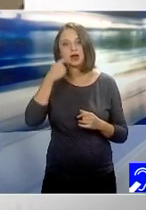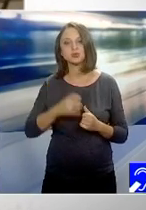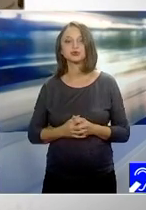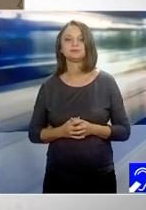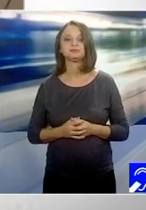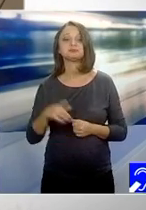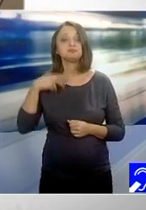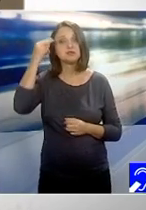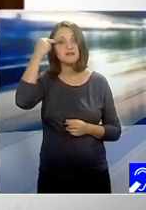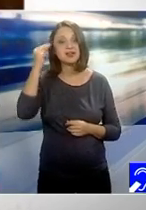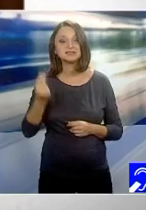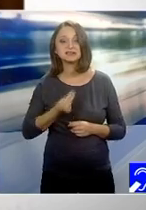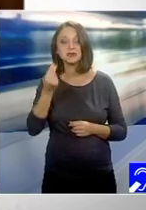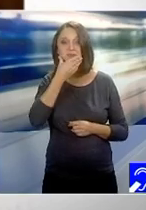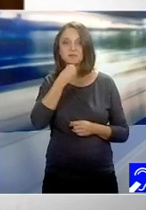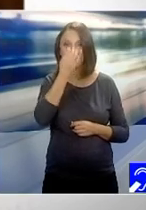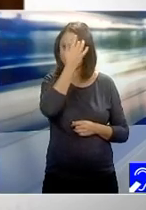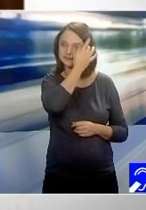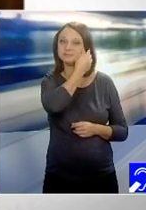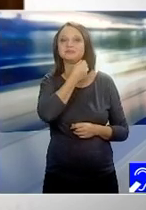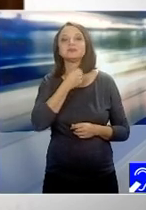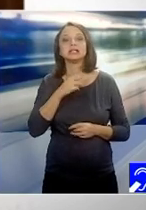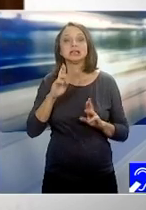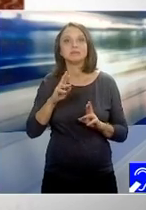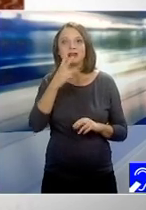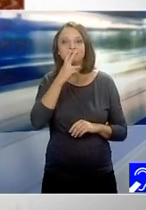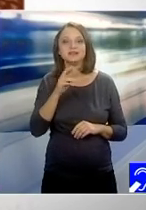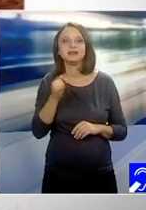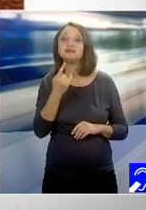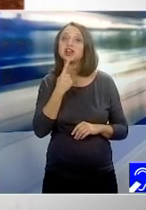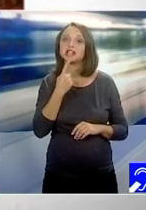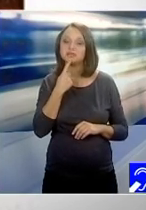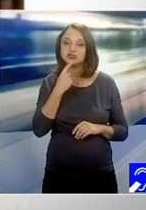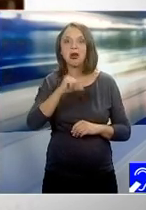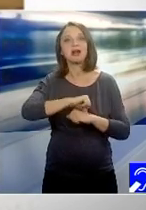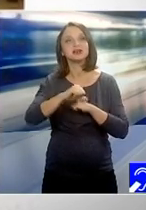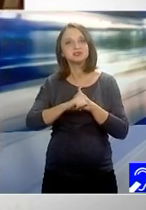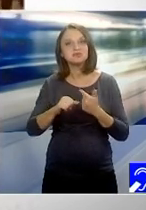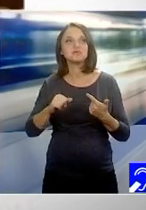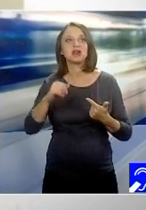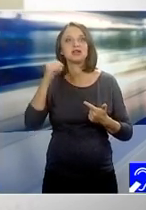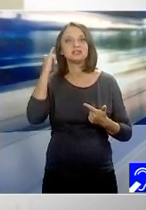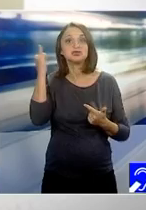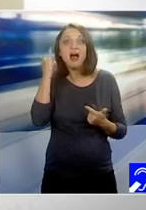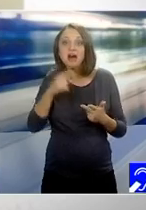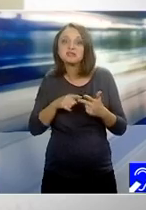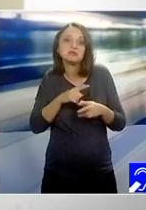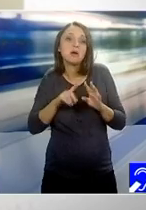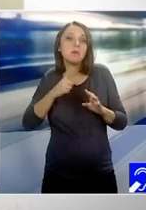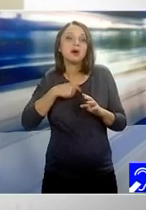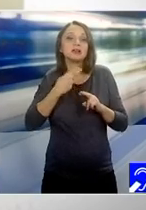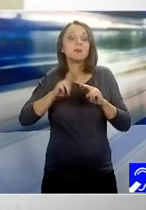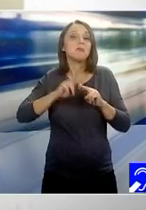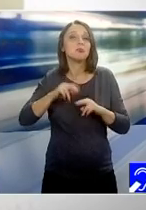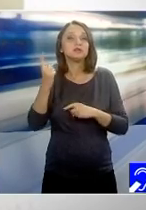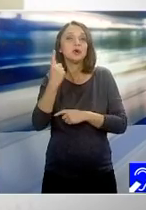o veste extraordinară, sperăm că în curând vom vedea Atypic Beauty la Timișoara, la Târgu Mureș, la Iași, în cât mai multe orașe din România, pentru